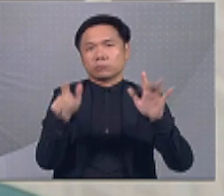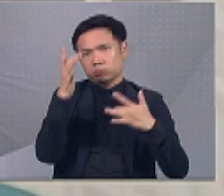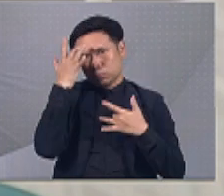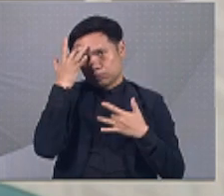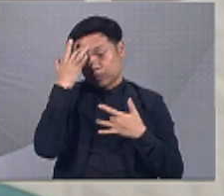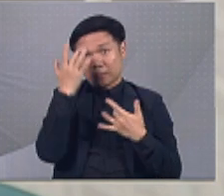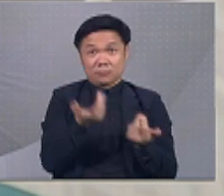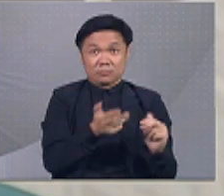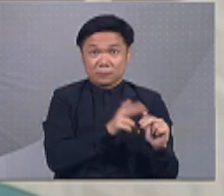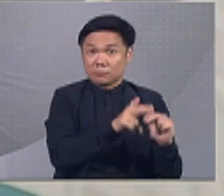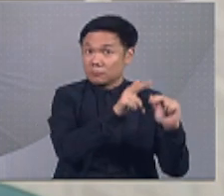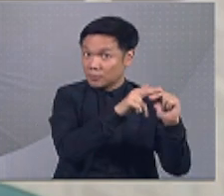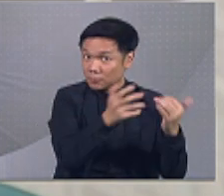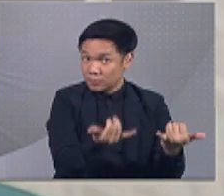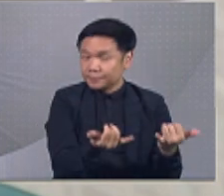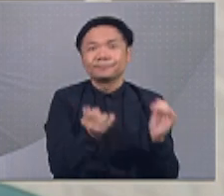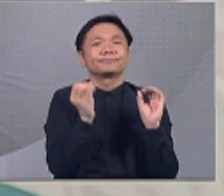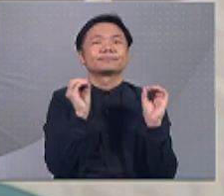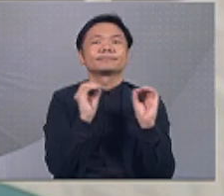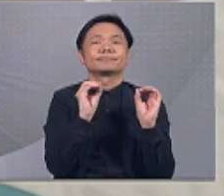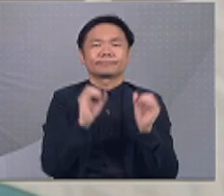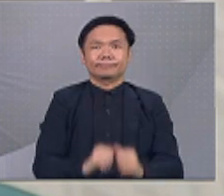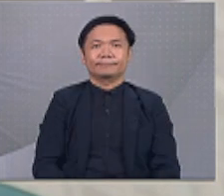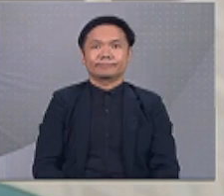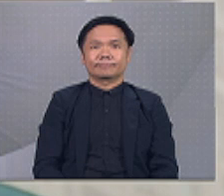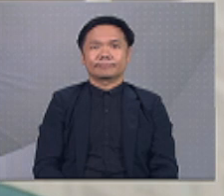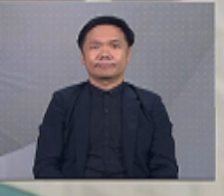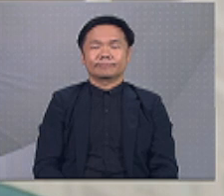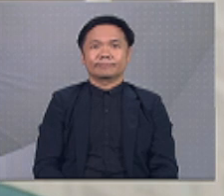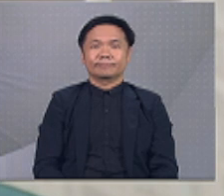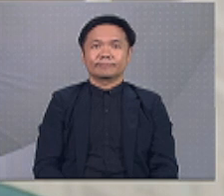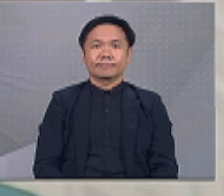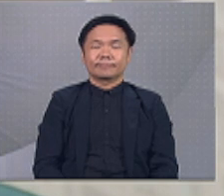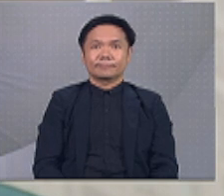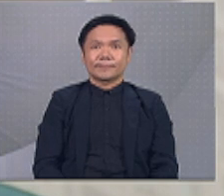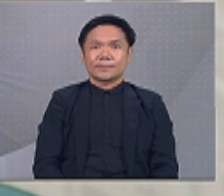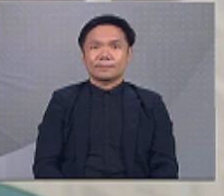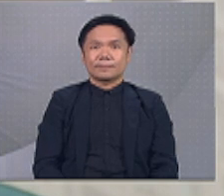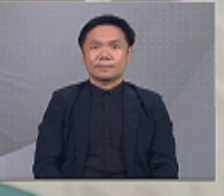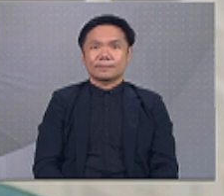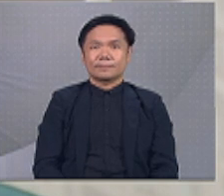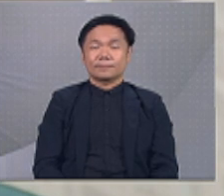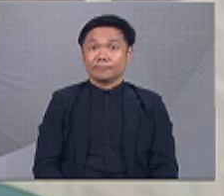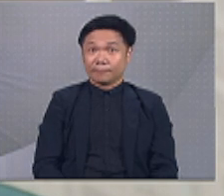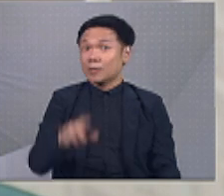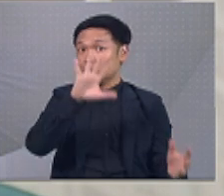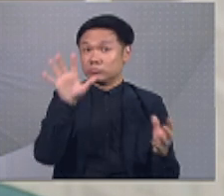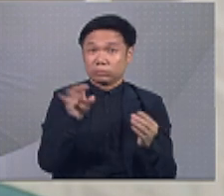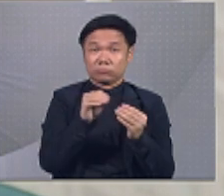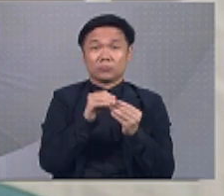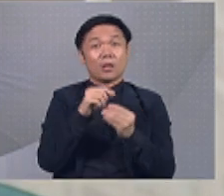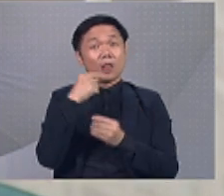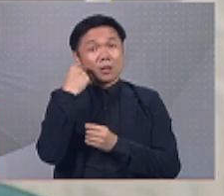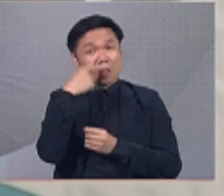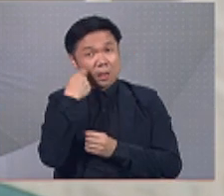tiade pertambahan Chase padahal ini dimaklumkan laporan Hai jumlah imitatif saringan dan